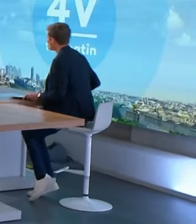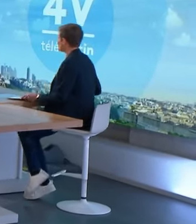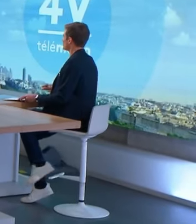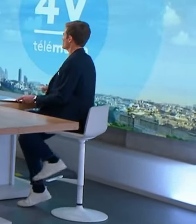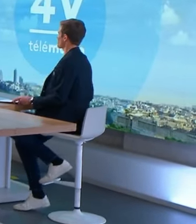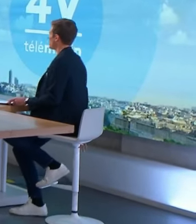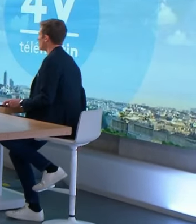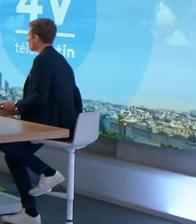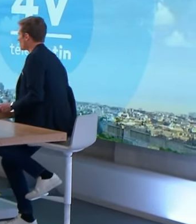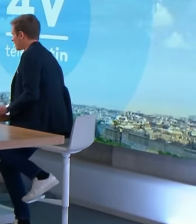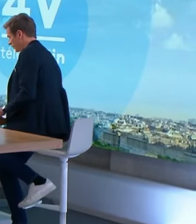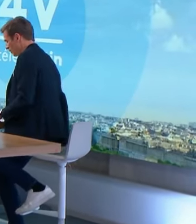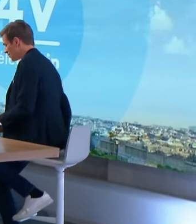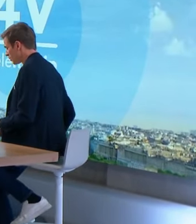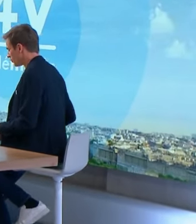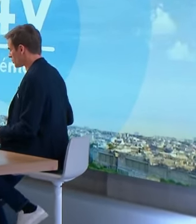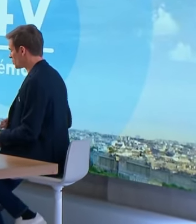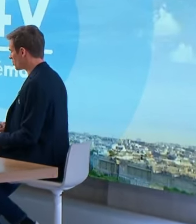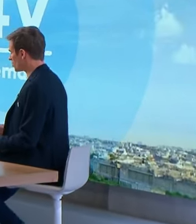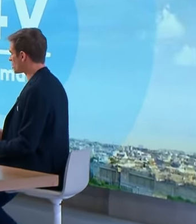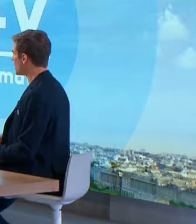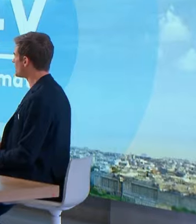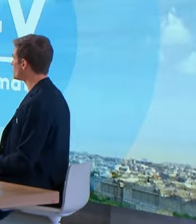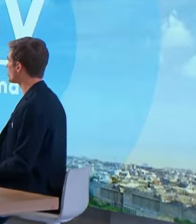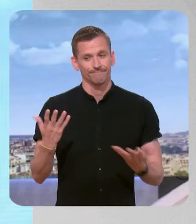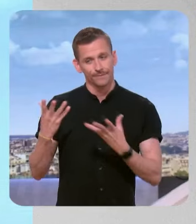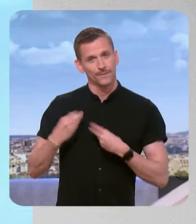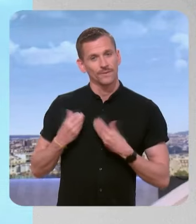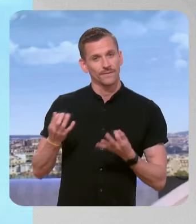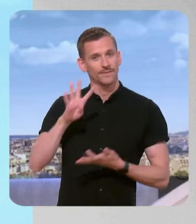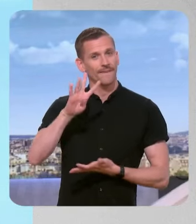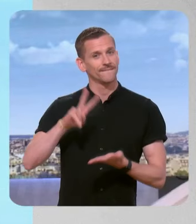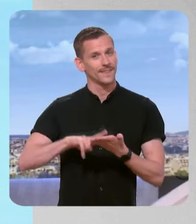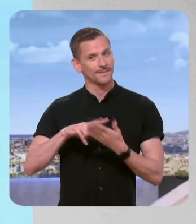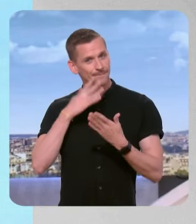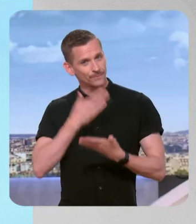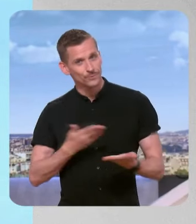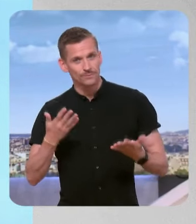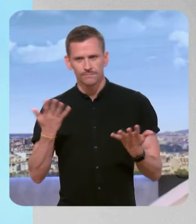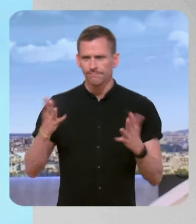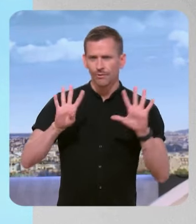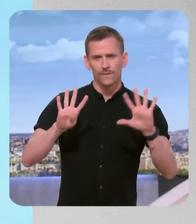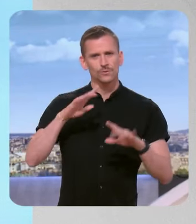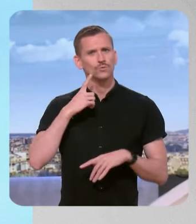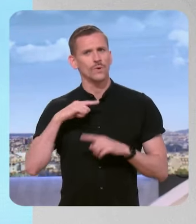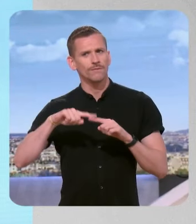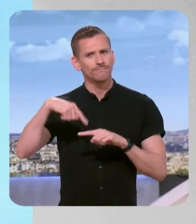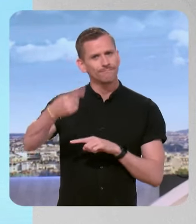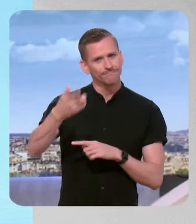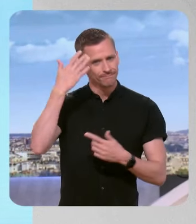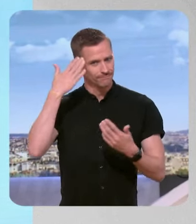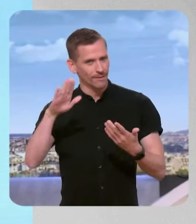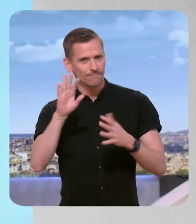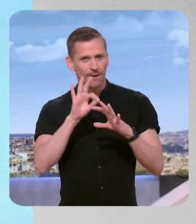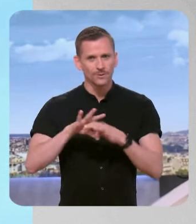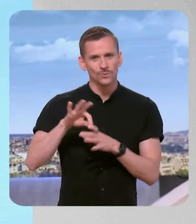bonjouradourano soyez la bienvenue dans les 4V sur France 2 nous sommes à 10 jours maintenant du choix pour les Français dans ces élections européennes et les semaines s'enchaînent de